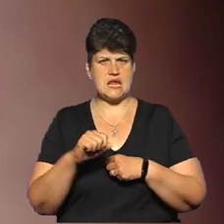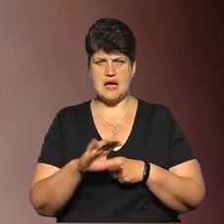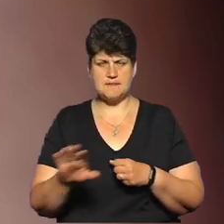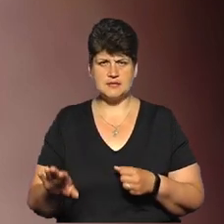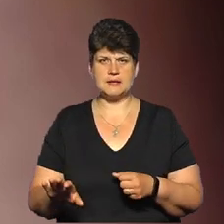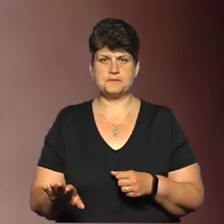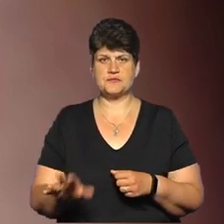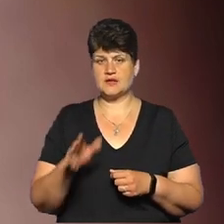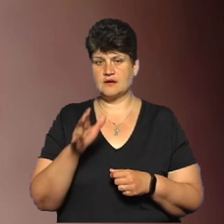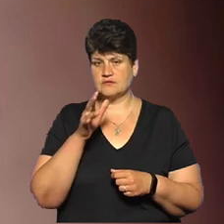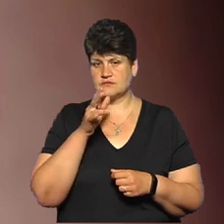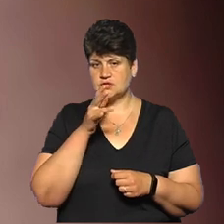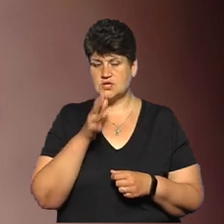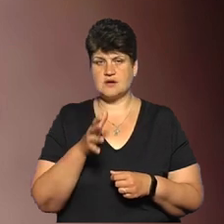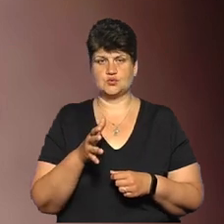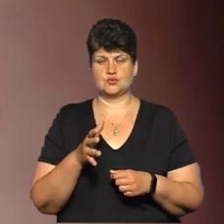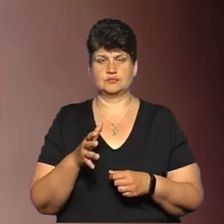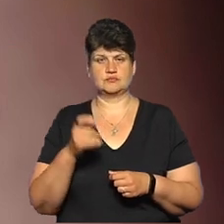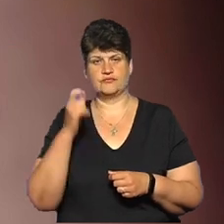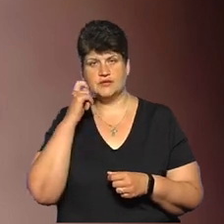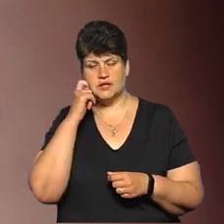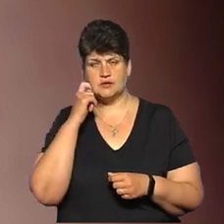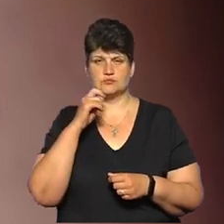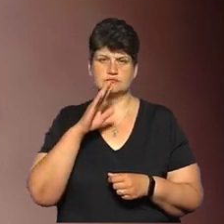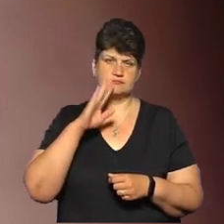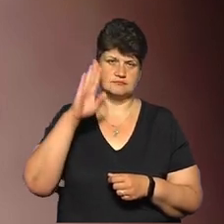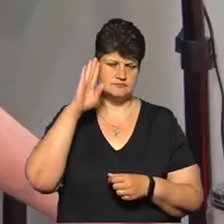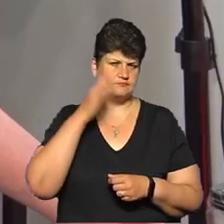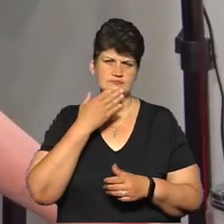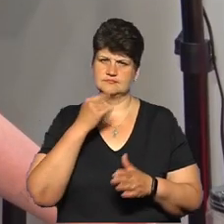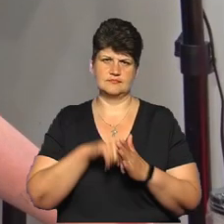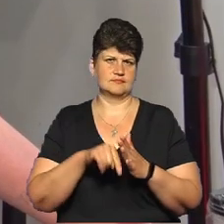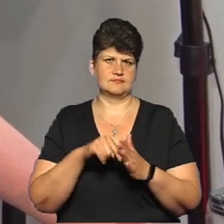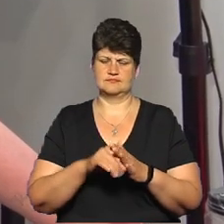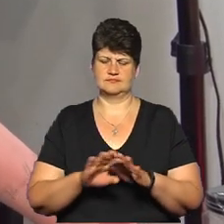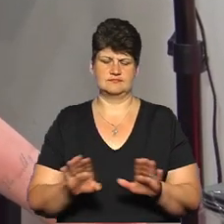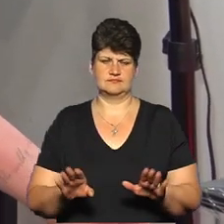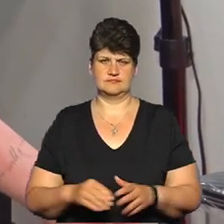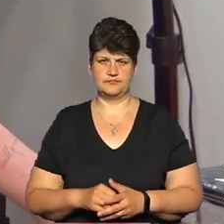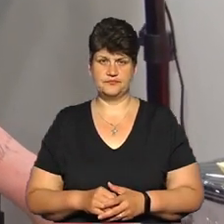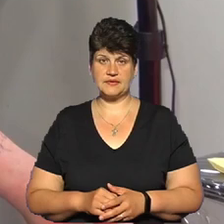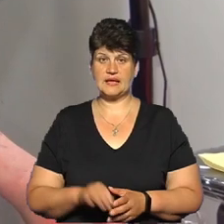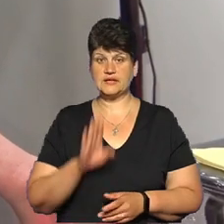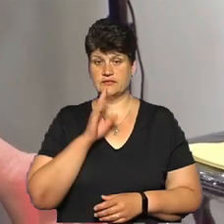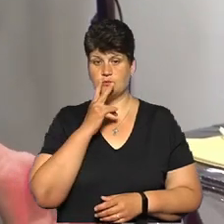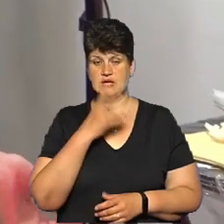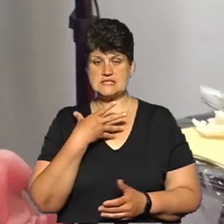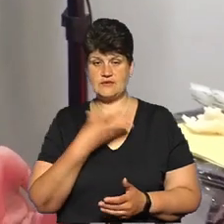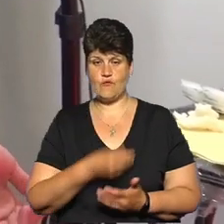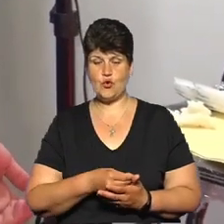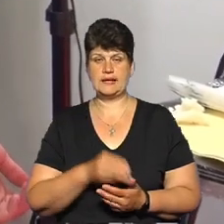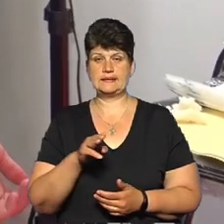нет пола. Всі українці хочуть зробити патріотичну татуїровку. Дівчина показує свої тату, які набила на